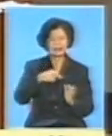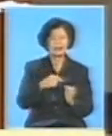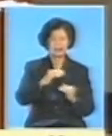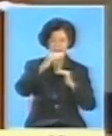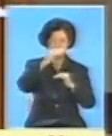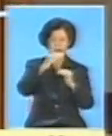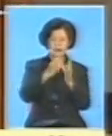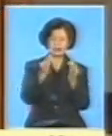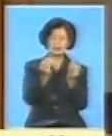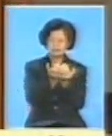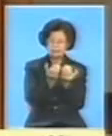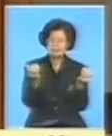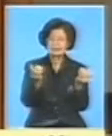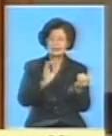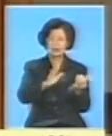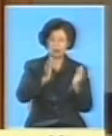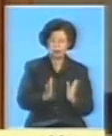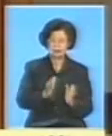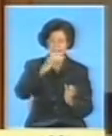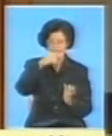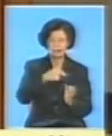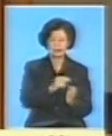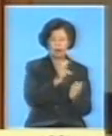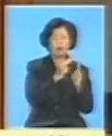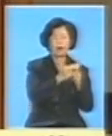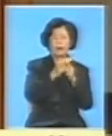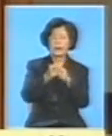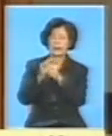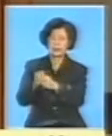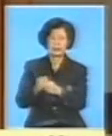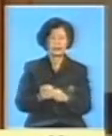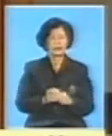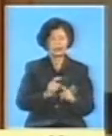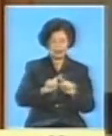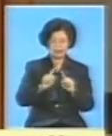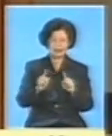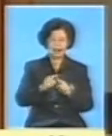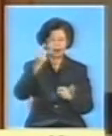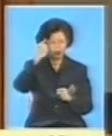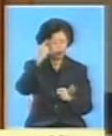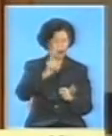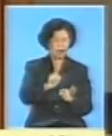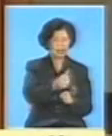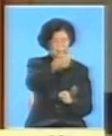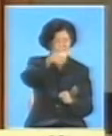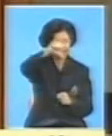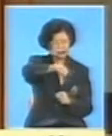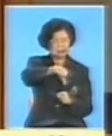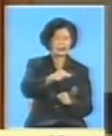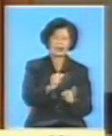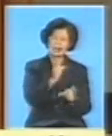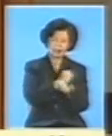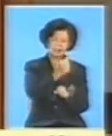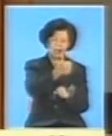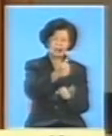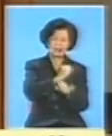ในเรื่องของคุณธรรมคุณธรรมคือของบุคคลนะครับของบุคคลคุณธรรมของแต่ละคนแต่ละคนรู้อะไรดีอะไรชั่วอะไรควรทำอะไรไม่ควรท